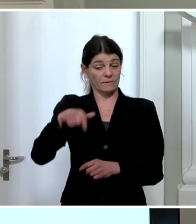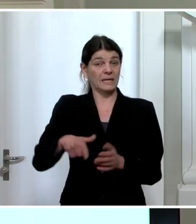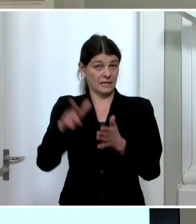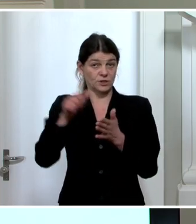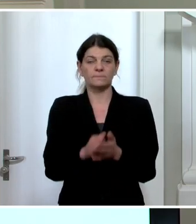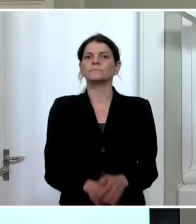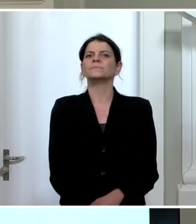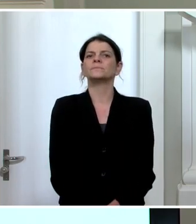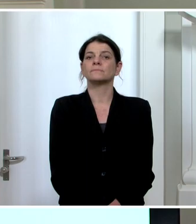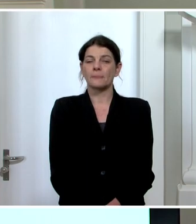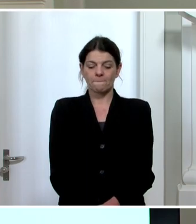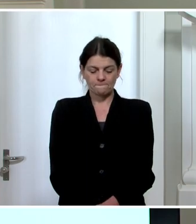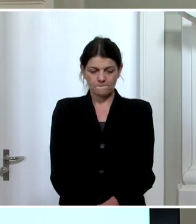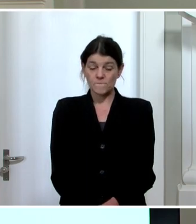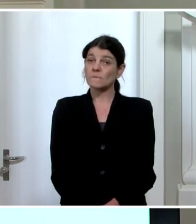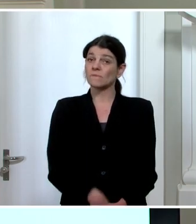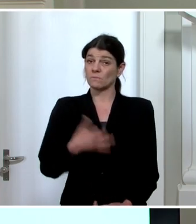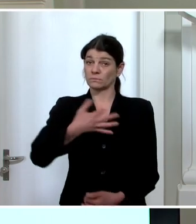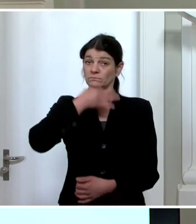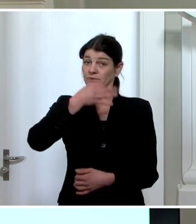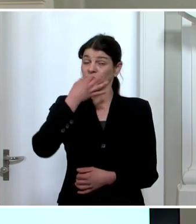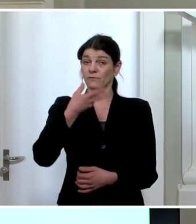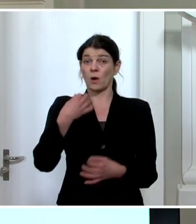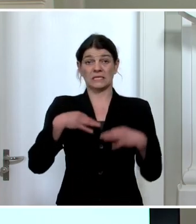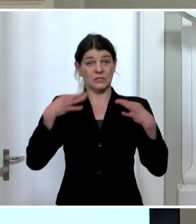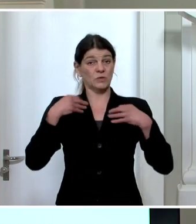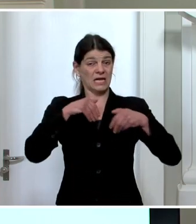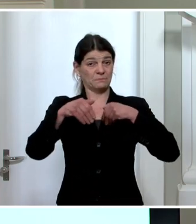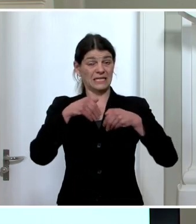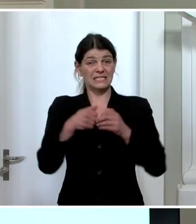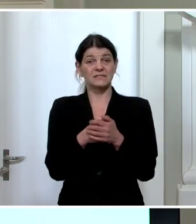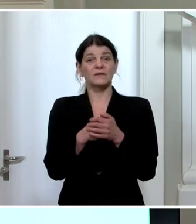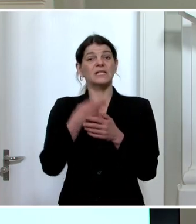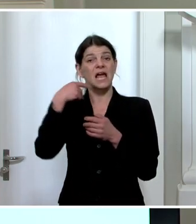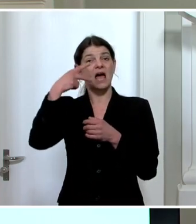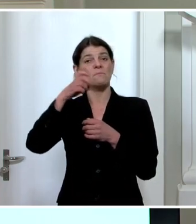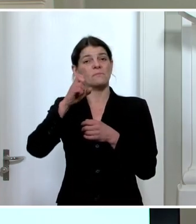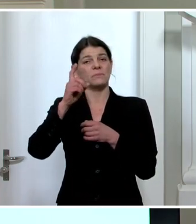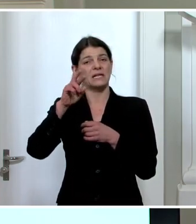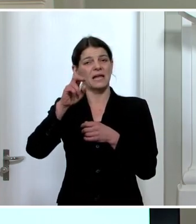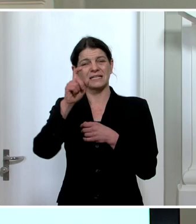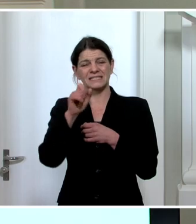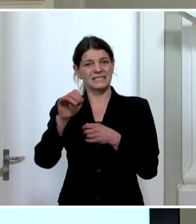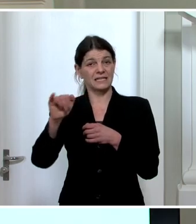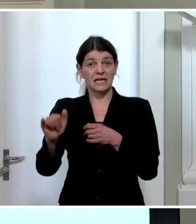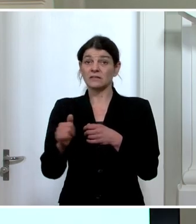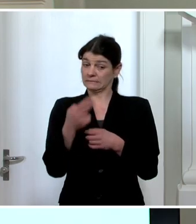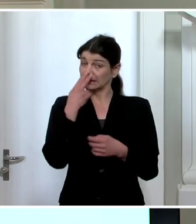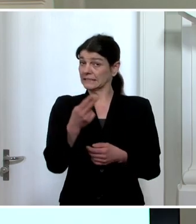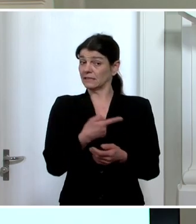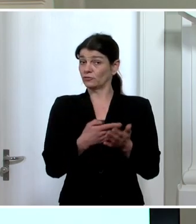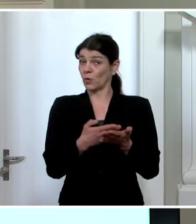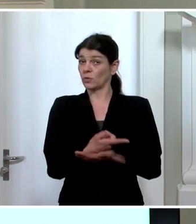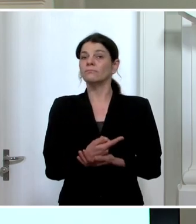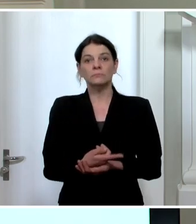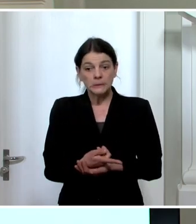Liechtensteins, die Ausführungen des Gesundheitsministers Herrn Mauro Pedrazzini zeigen deutlich, wie ernst